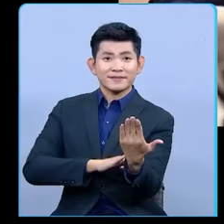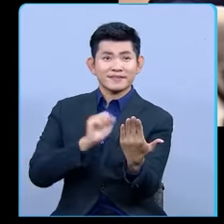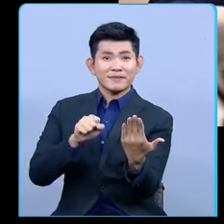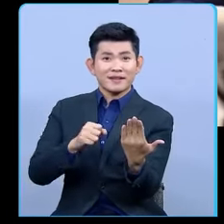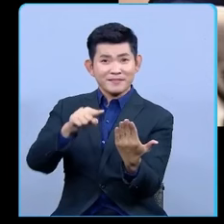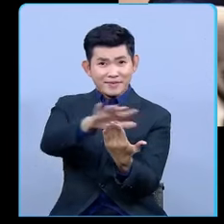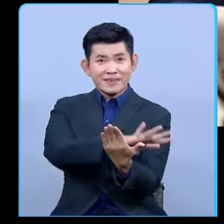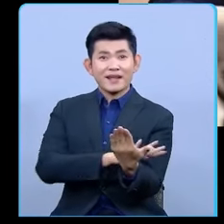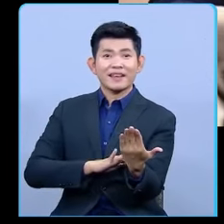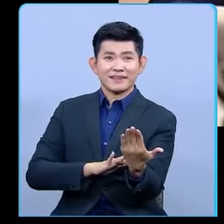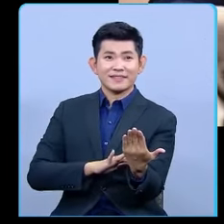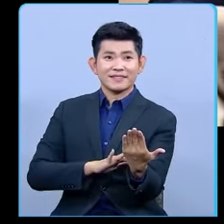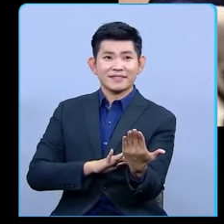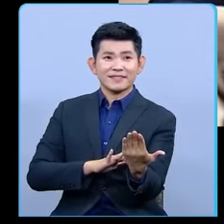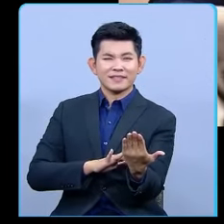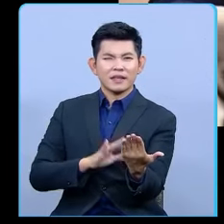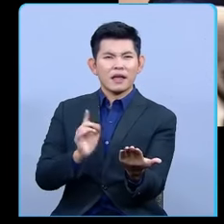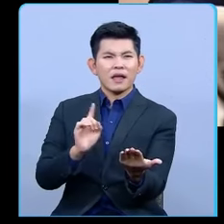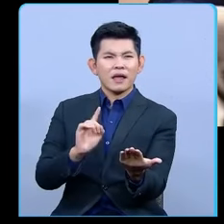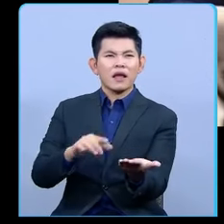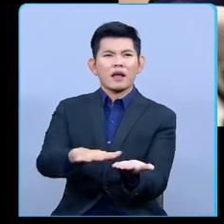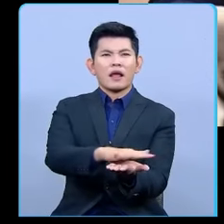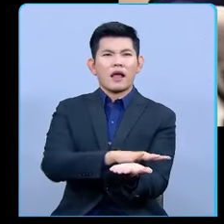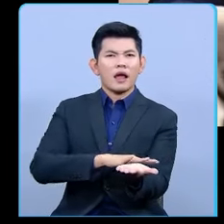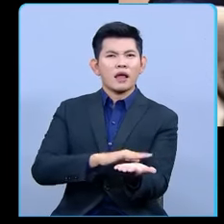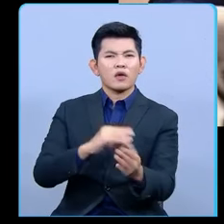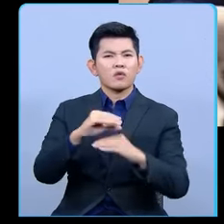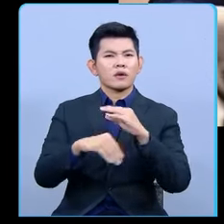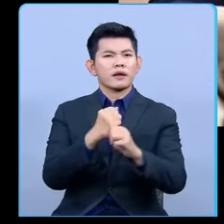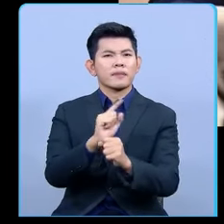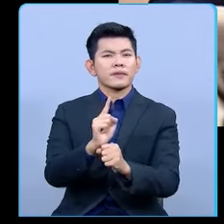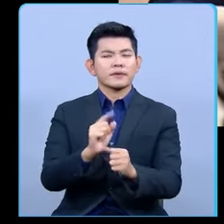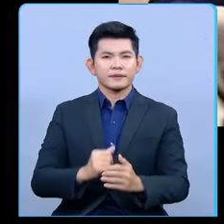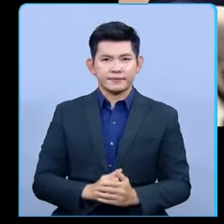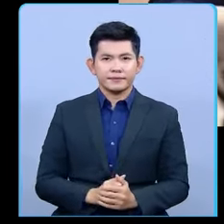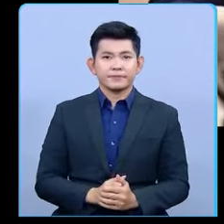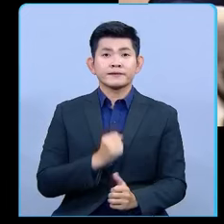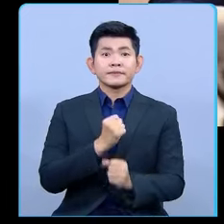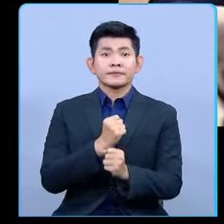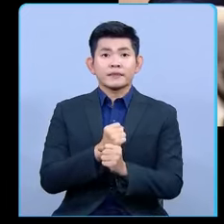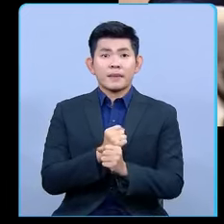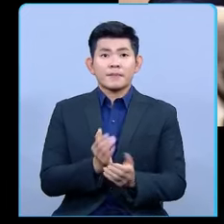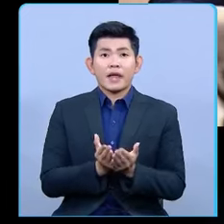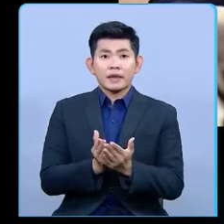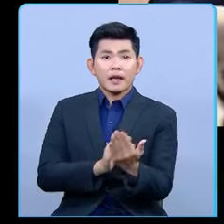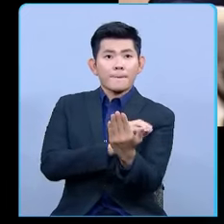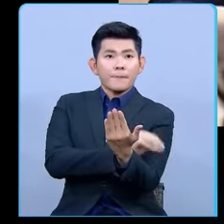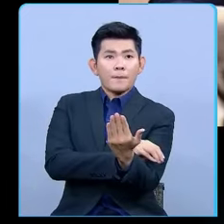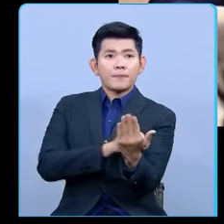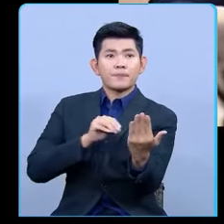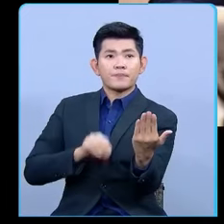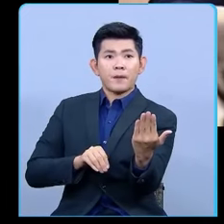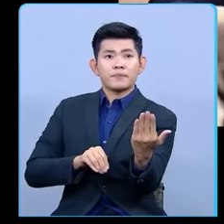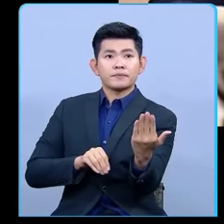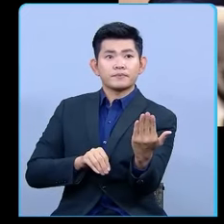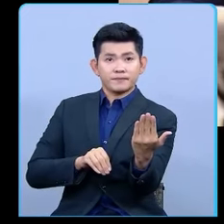หมเป็น แล้วคุณอธิบายซิว่าโครงการแลนด์บริดจ์เนี่ยมันยังไงประเด็นก็คือเขาจะทำท่าเรือ2ฝั่งใช่ไหมครับแล้วตรงกลางที่บอ